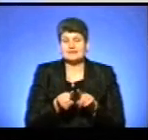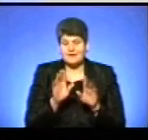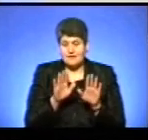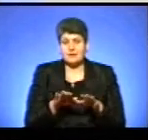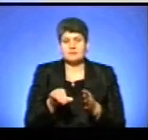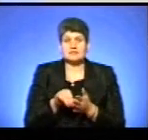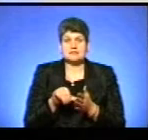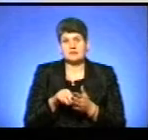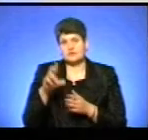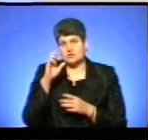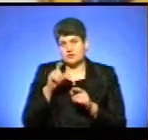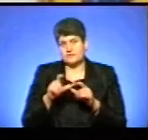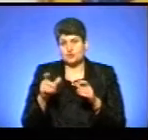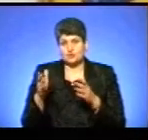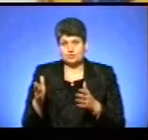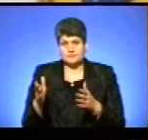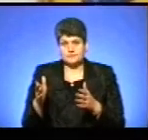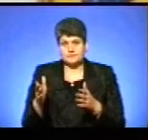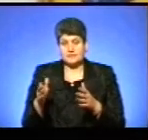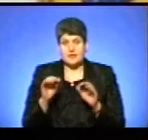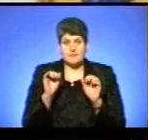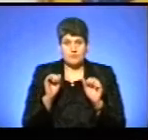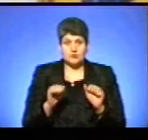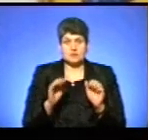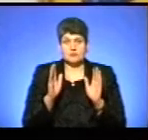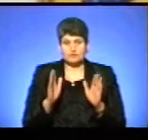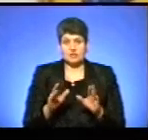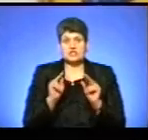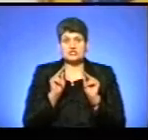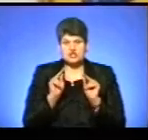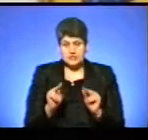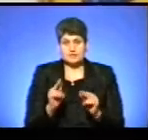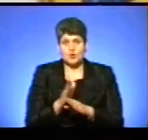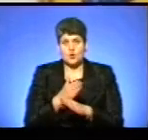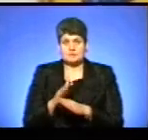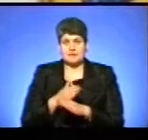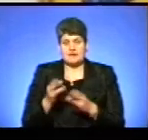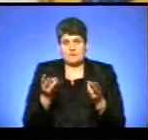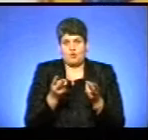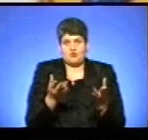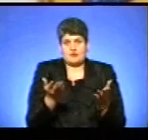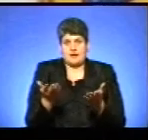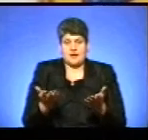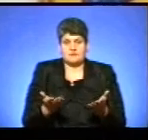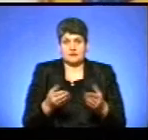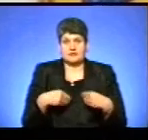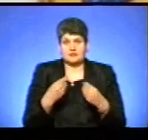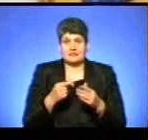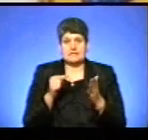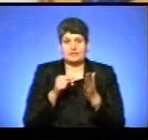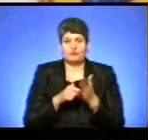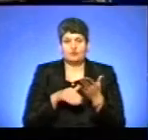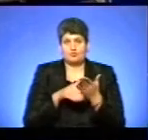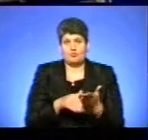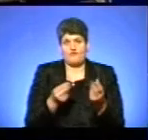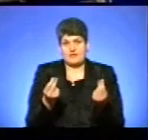представників державних структур, і можна буде вже чесно, справедливо розподіляти по потребах, ну, надавати цільову допомогу